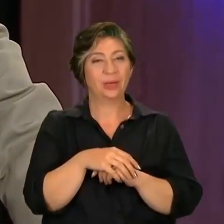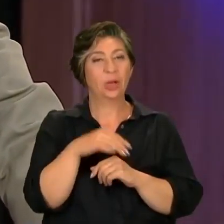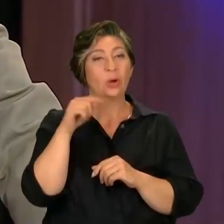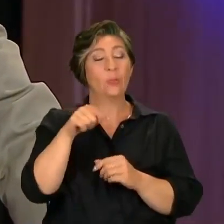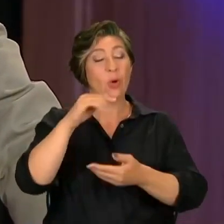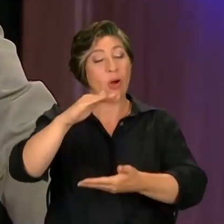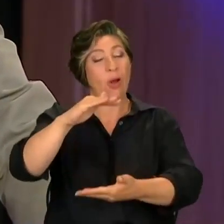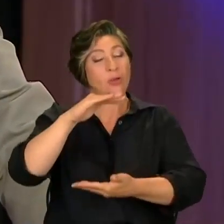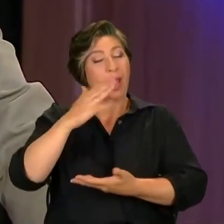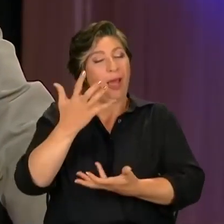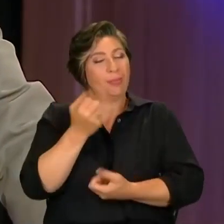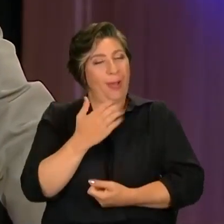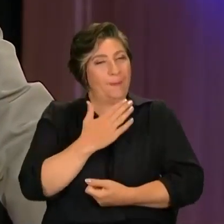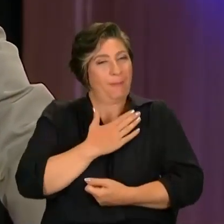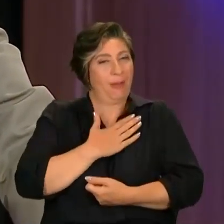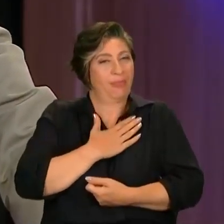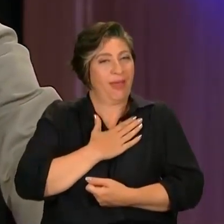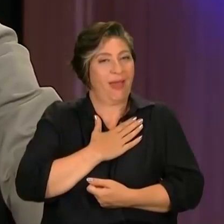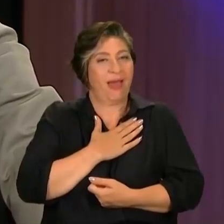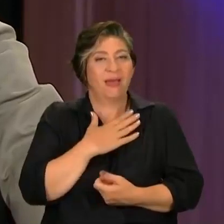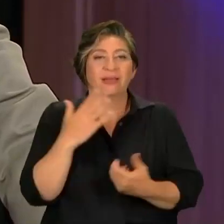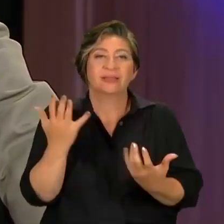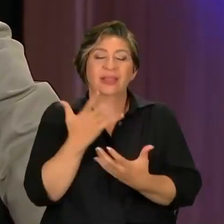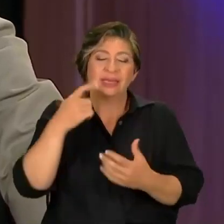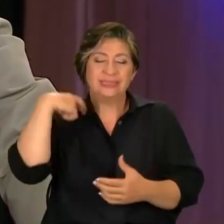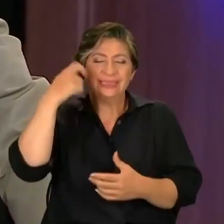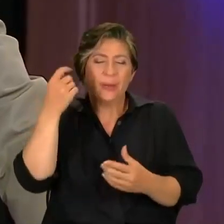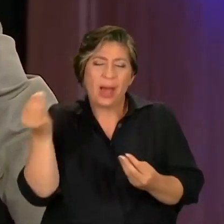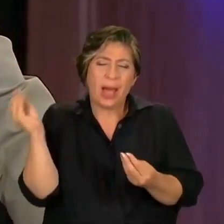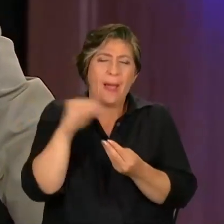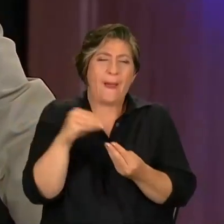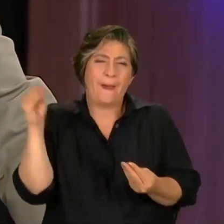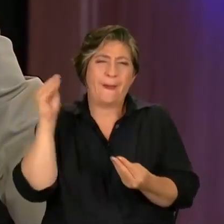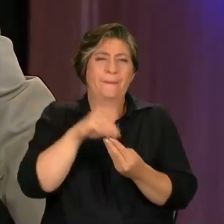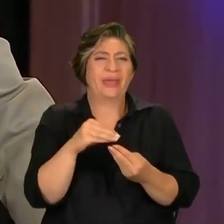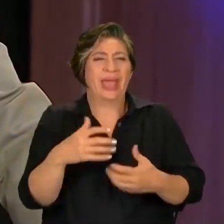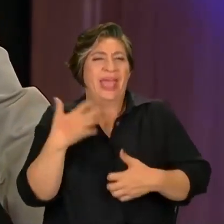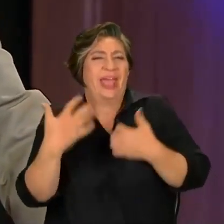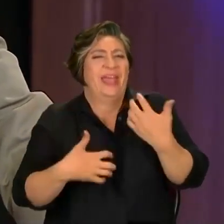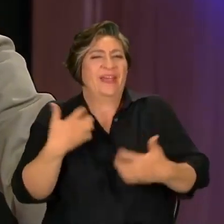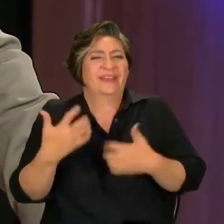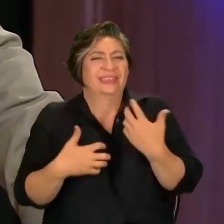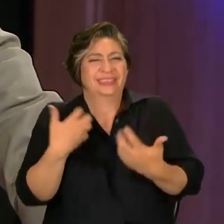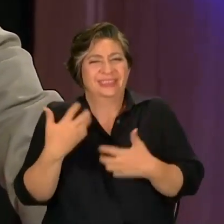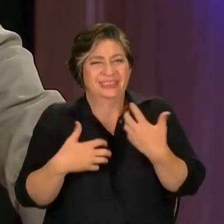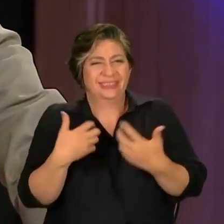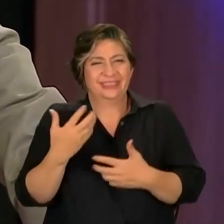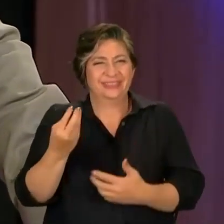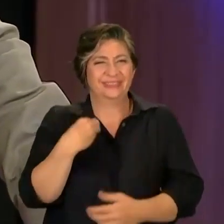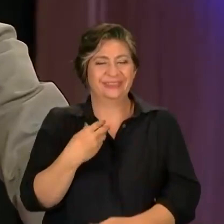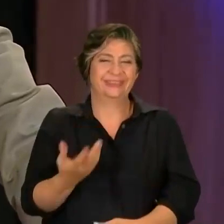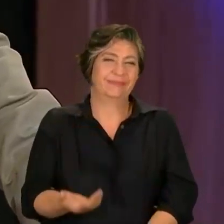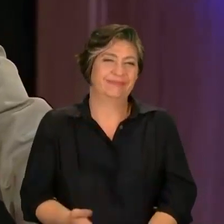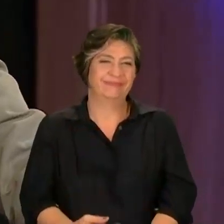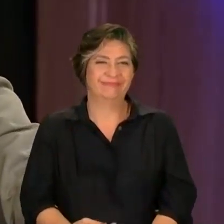Bu Oscar'ı almak bana daha da sinema yapayım diye bir şey verdi. Ne verdi?